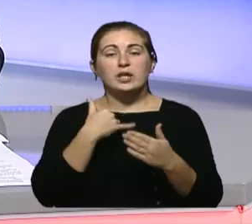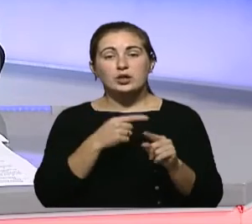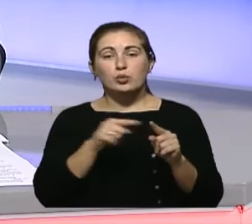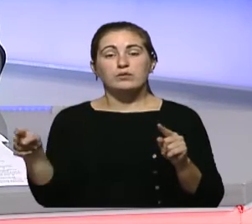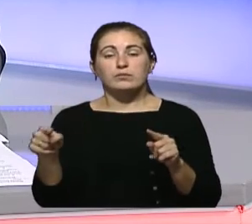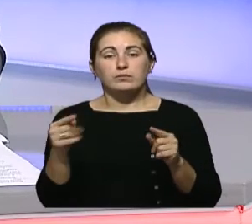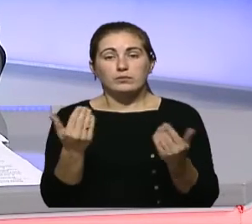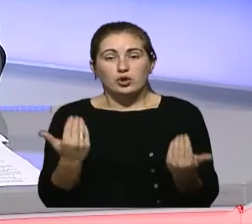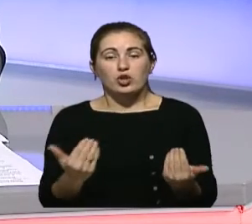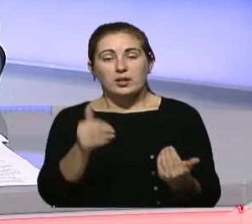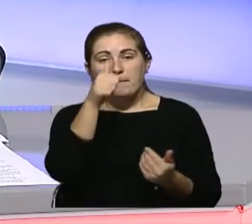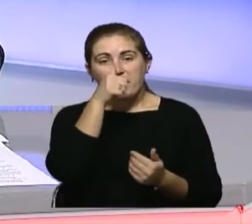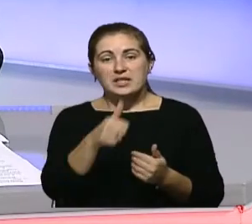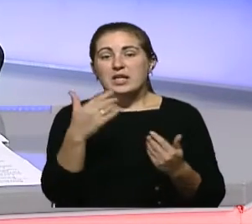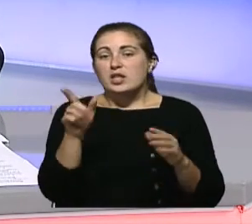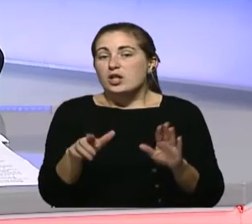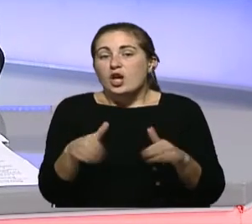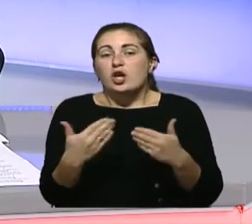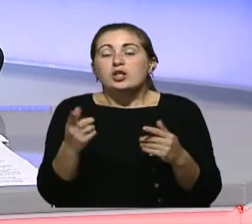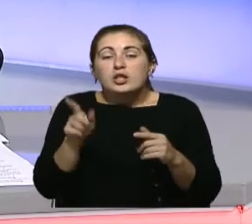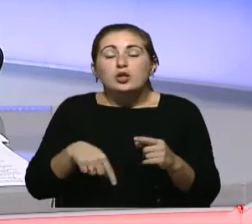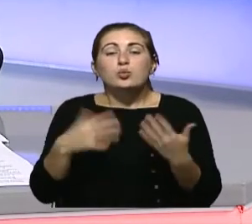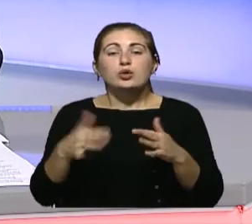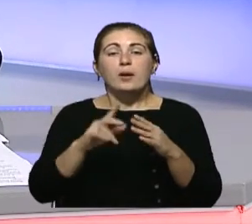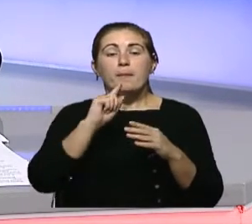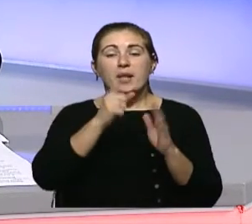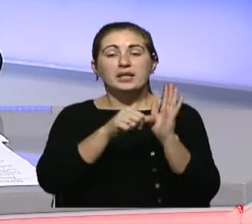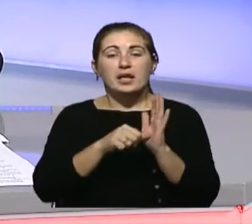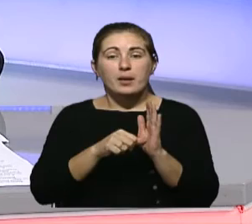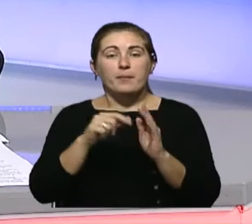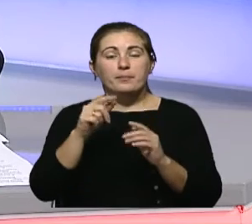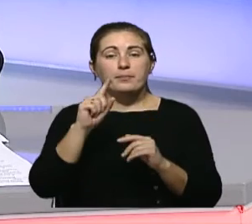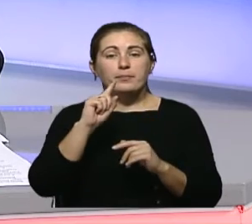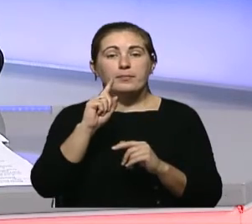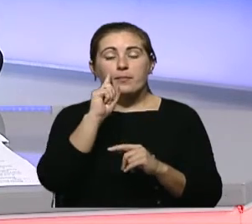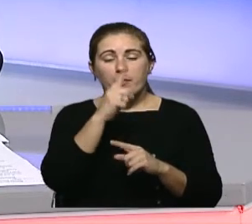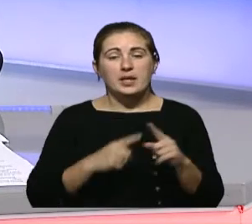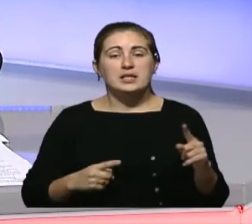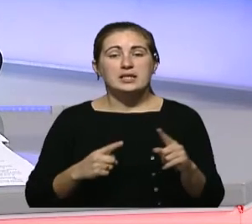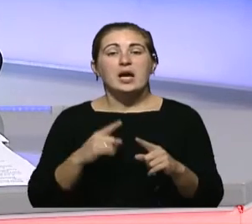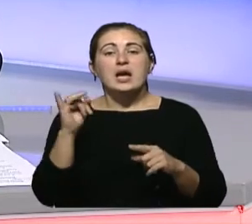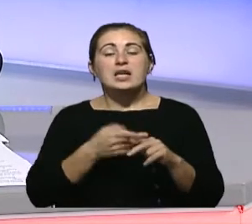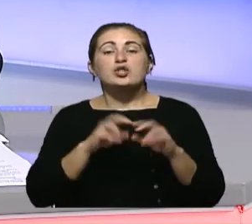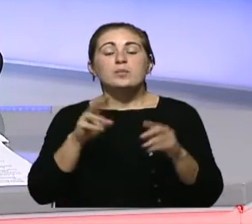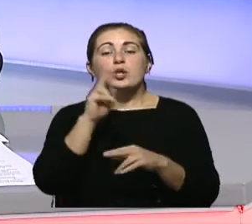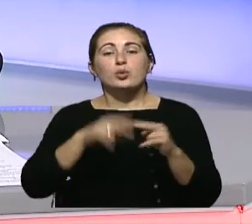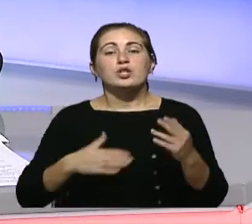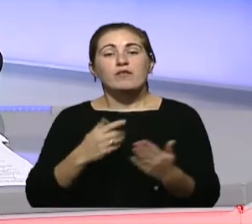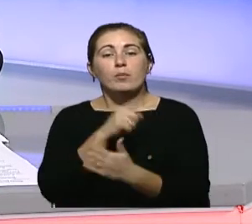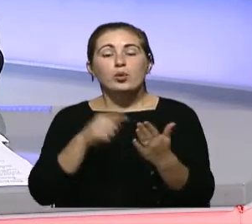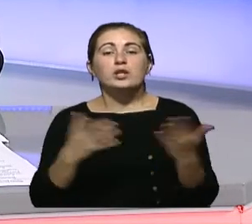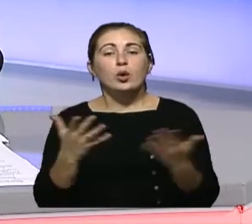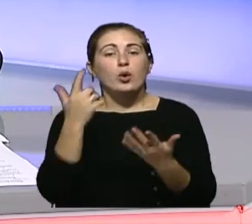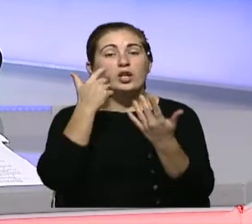месяца, даже уже полтора месяца, мы хотим уже подвести итоги, доложить, как, чем закончился наш опрос, какое